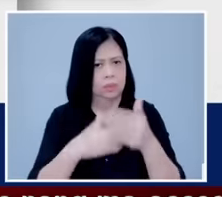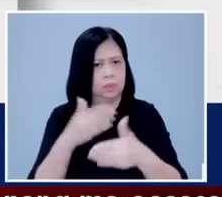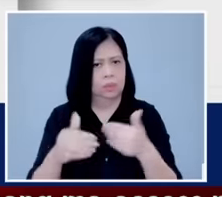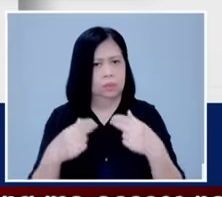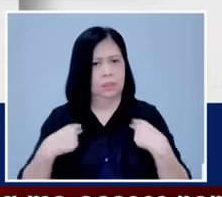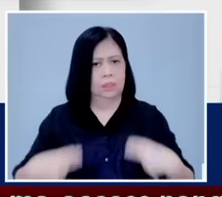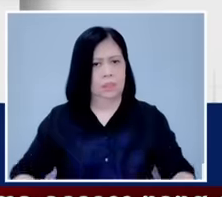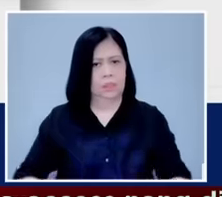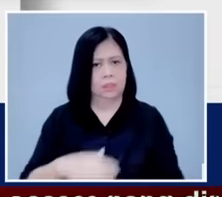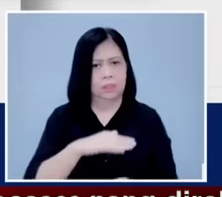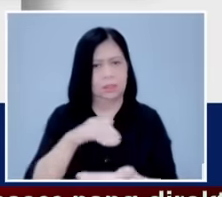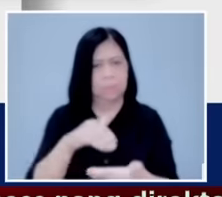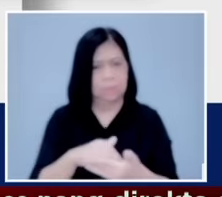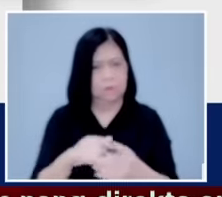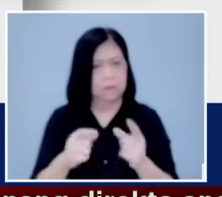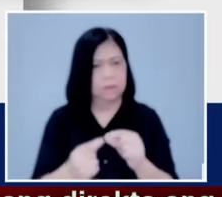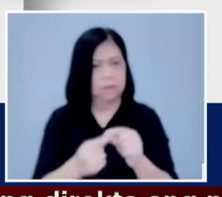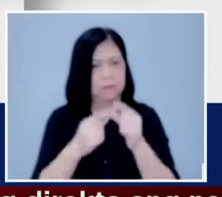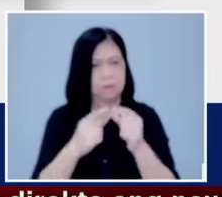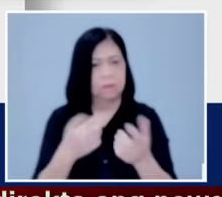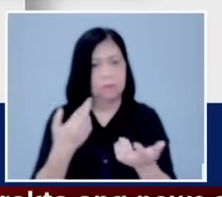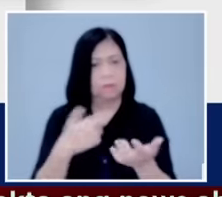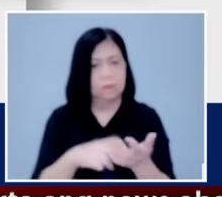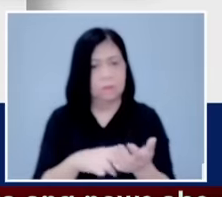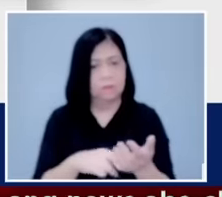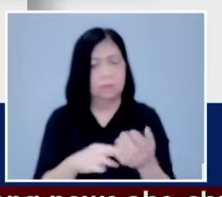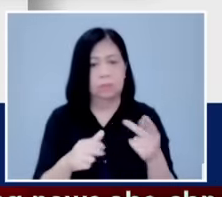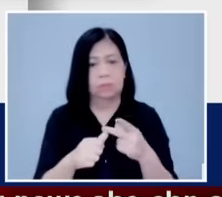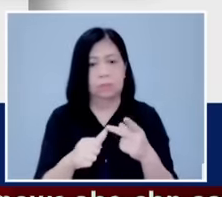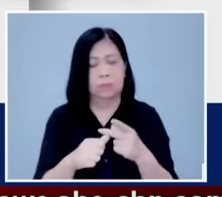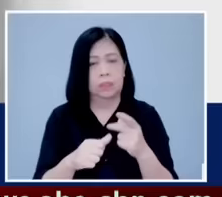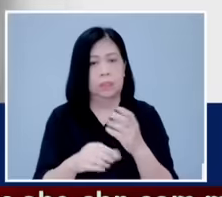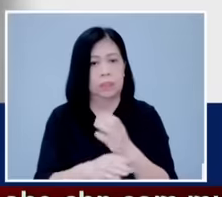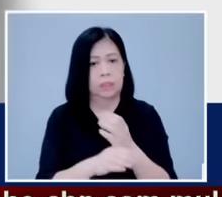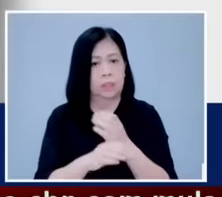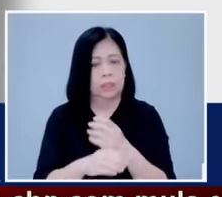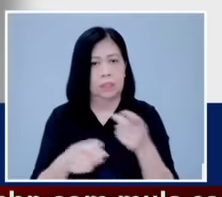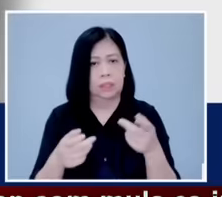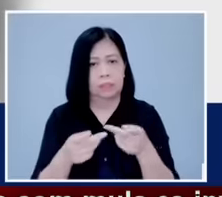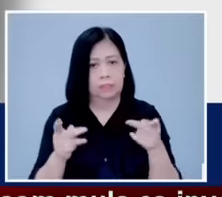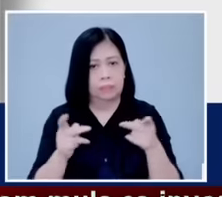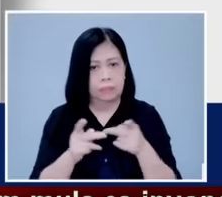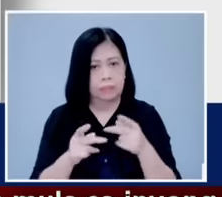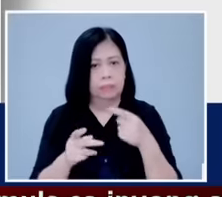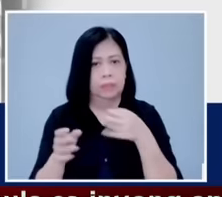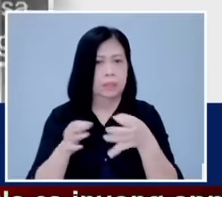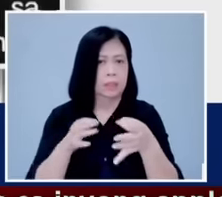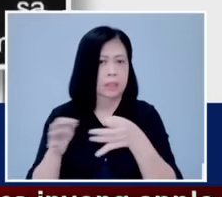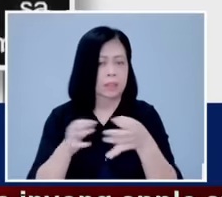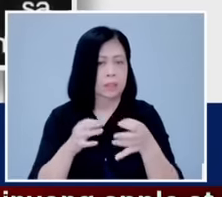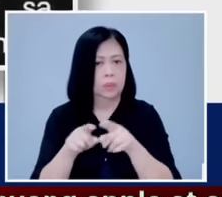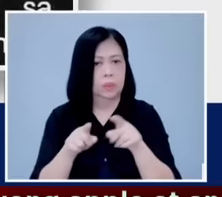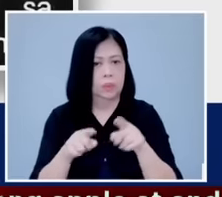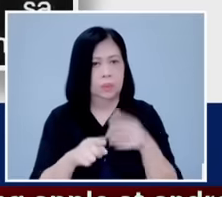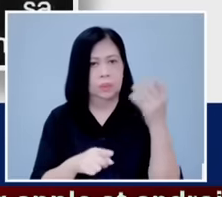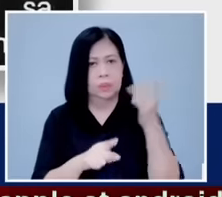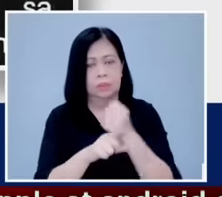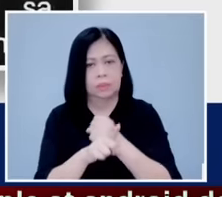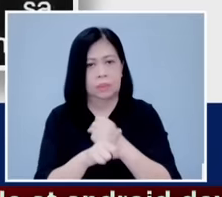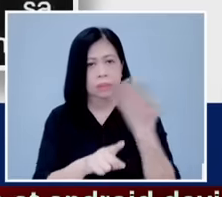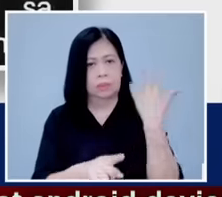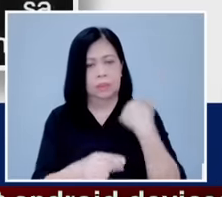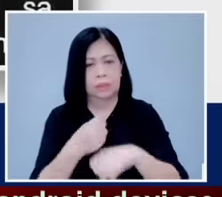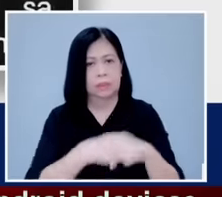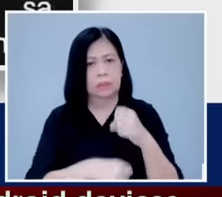health center maliban na lang kung ito ay isang registered primary care facility. Ipinaliwanag din ito na noong Setyembre ng nakaraang